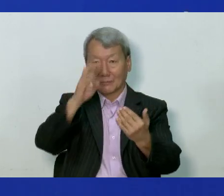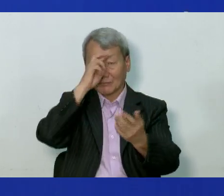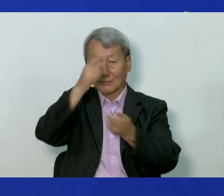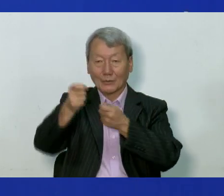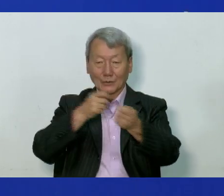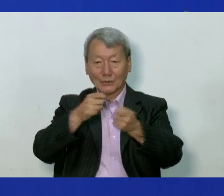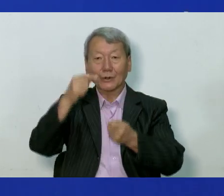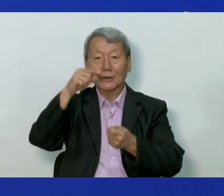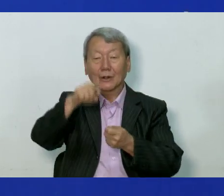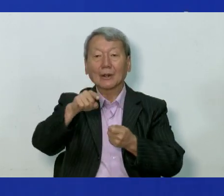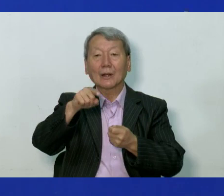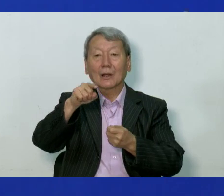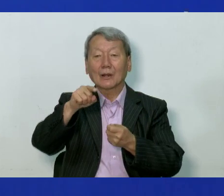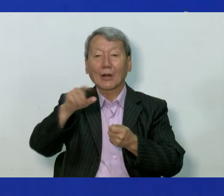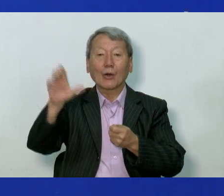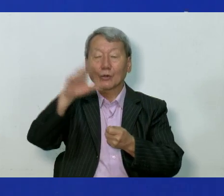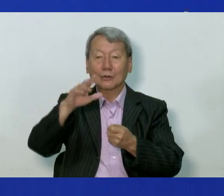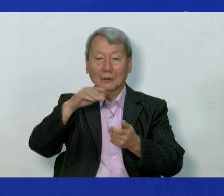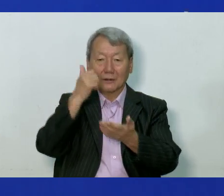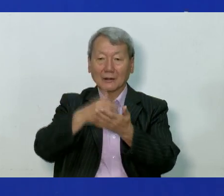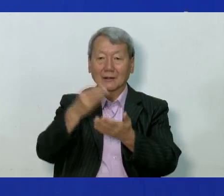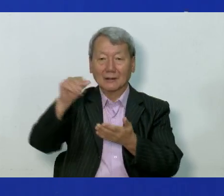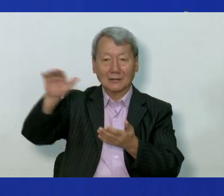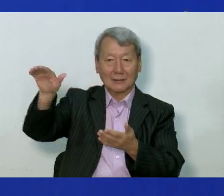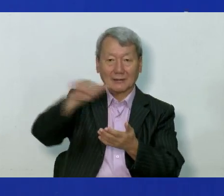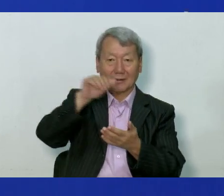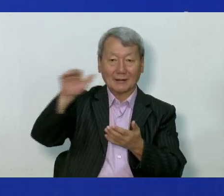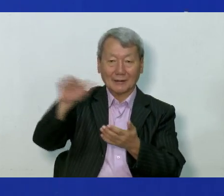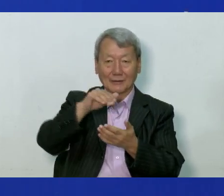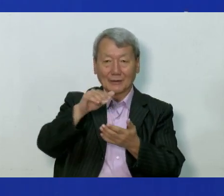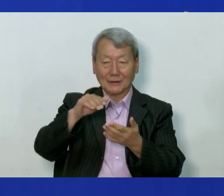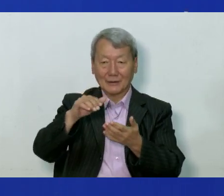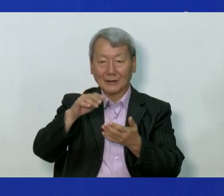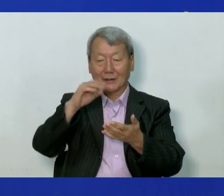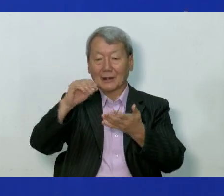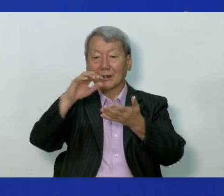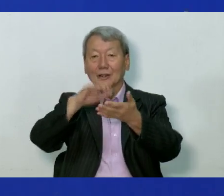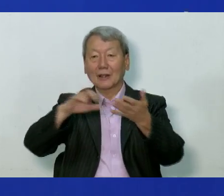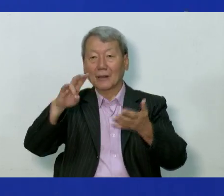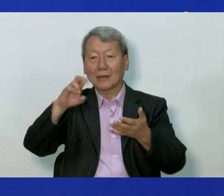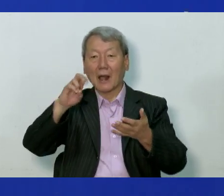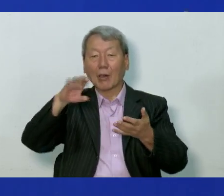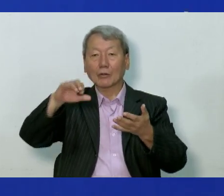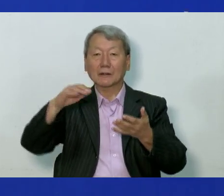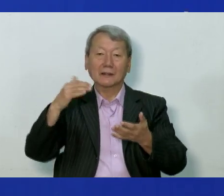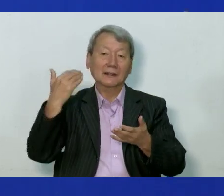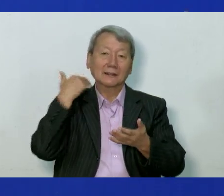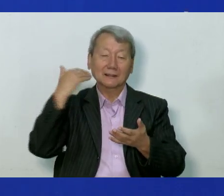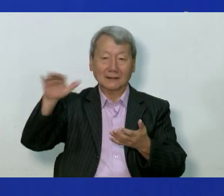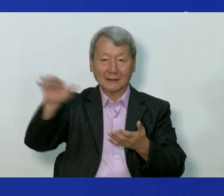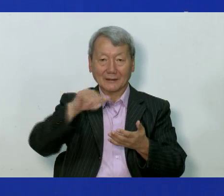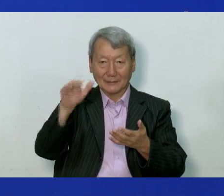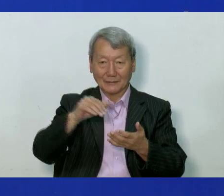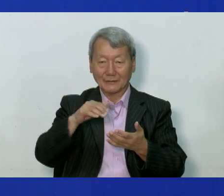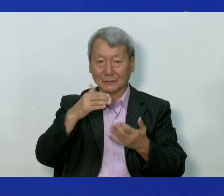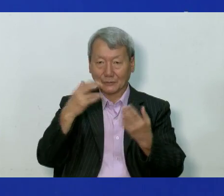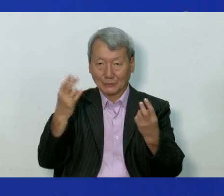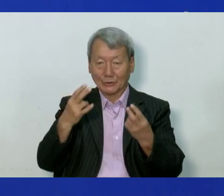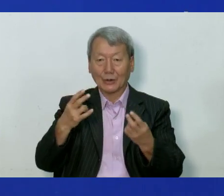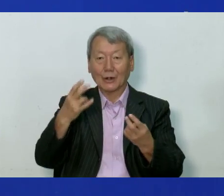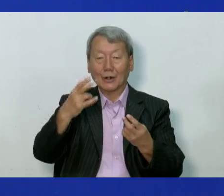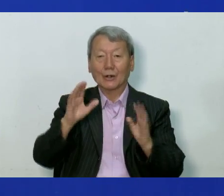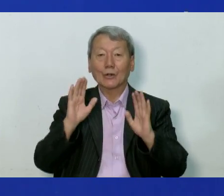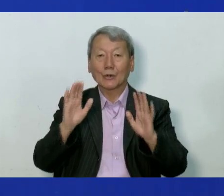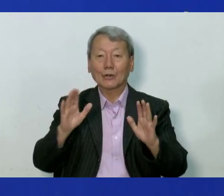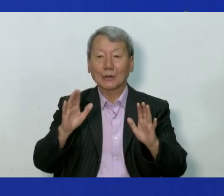секторду андан ары насыялоо үчүн финансы мекемелерине кошумча өтүмдүүлүктү берүүгө умтулууда.